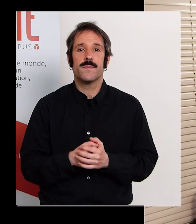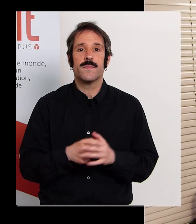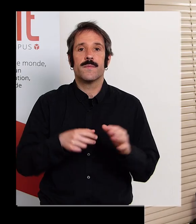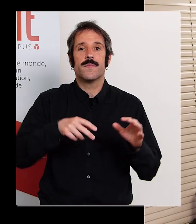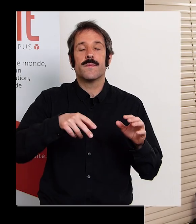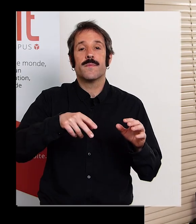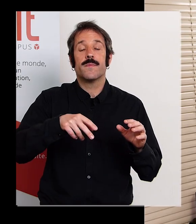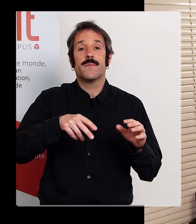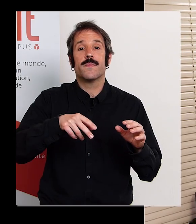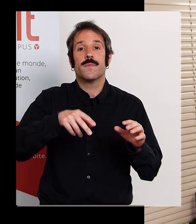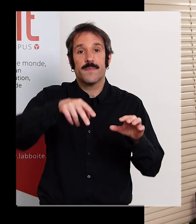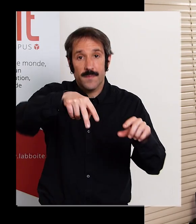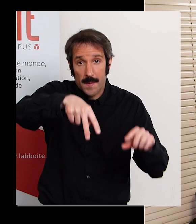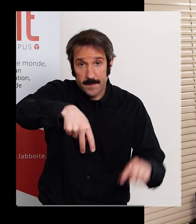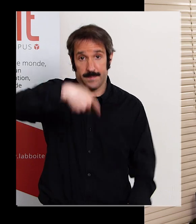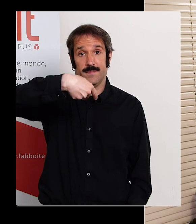on ramène vers nous